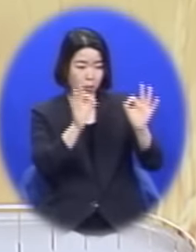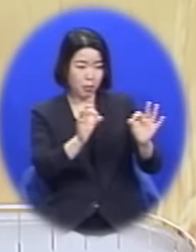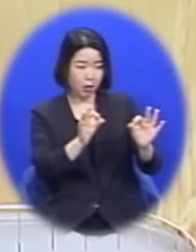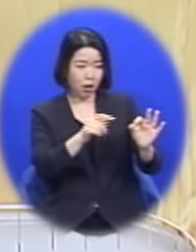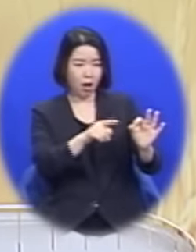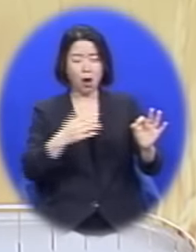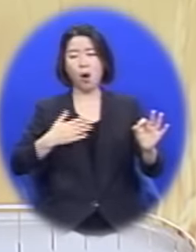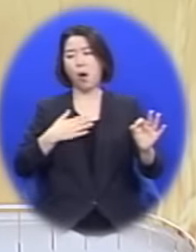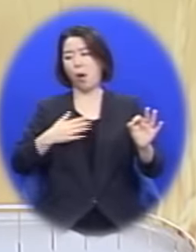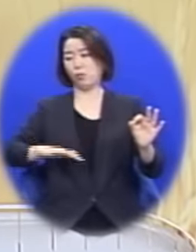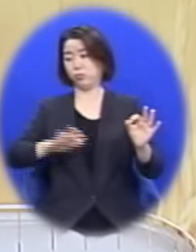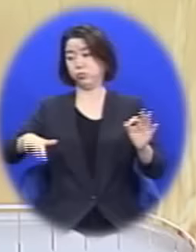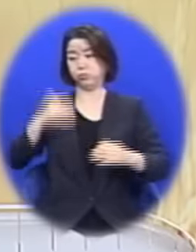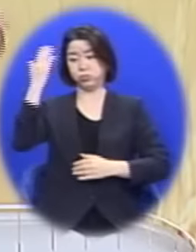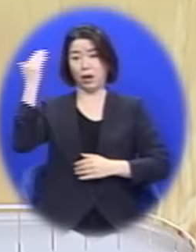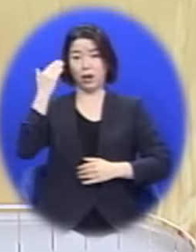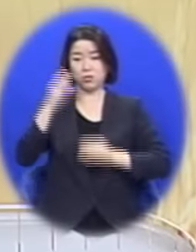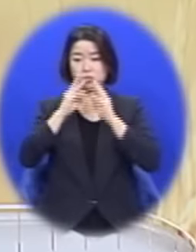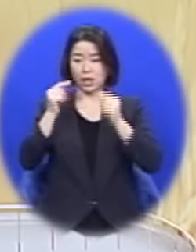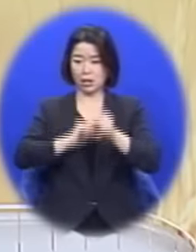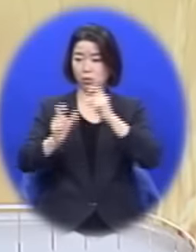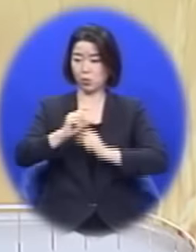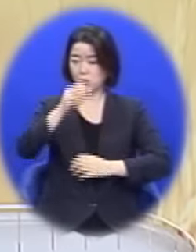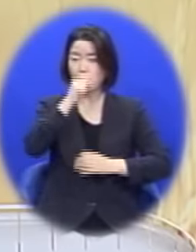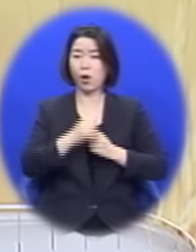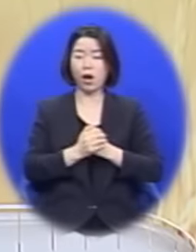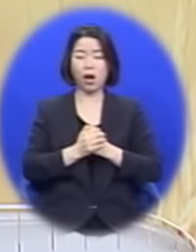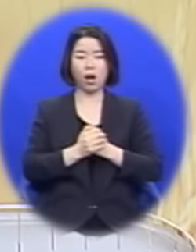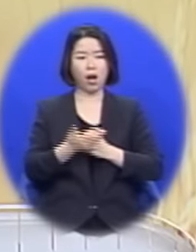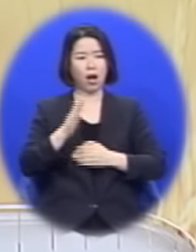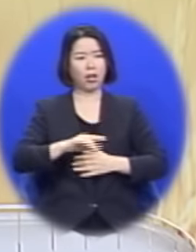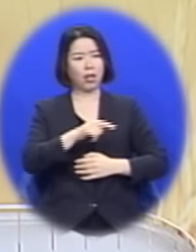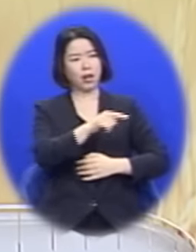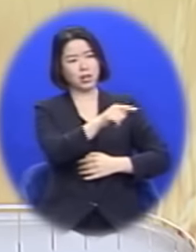좋습니다. 아니 그런데 여기가 적과 꿀이 흐르는 땅이라고.